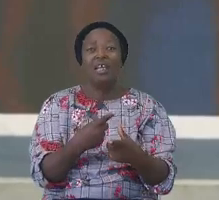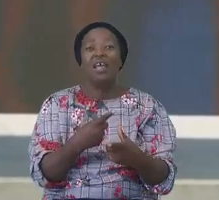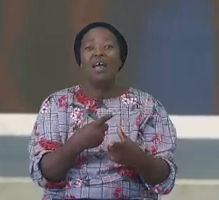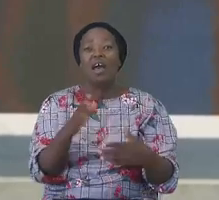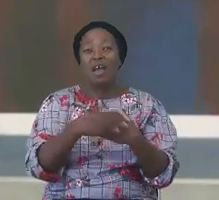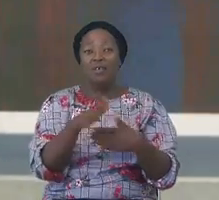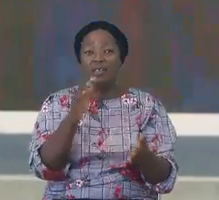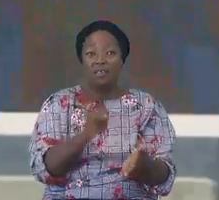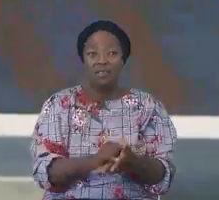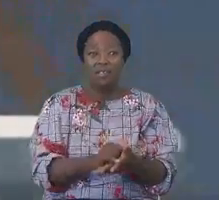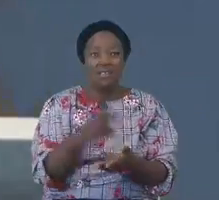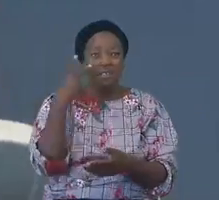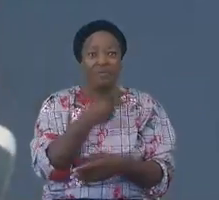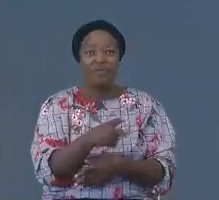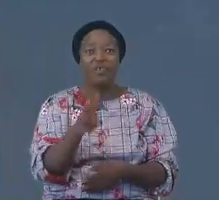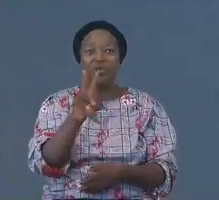fils.